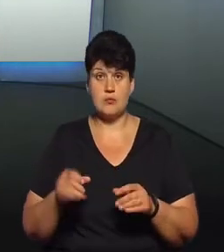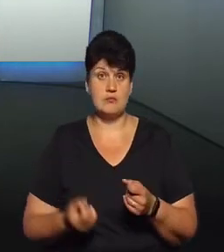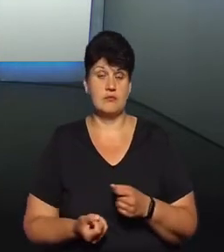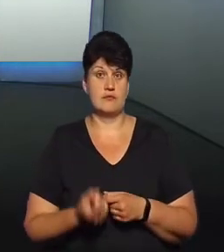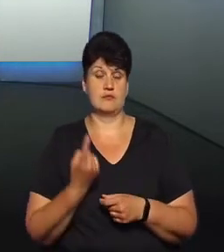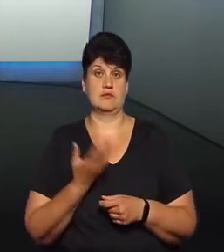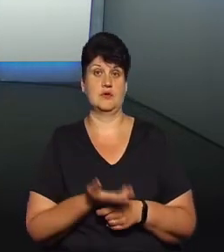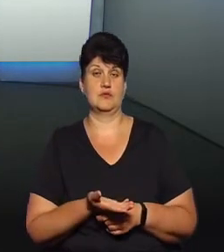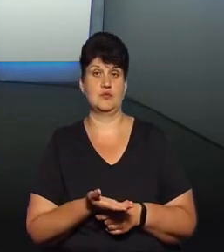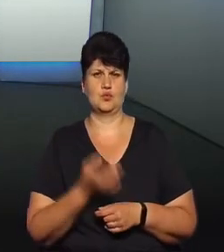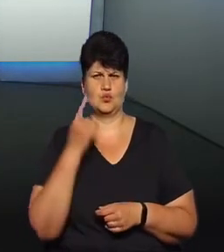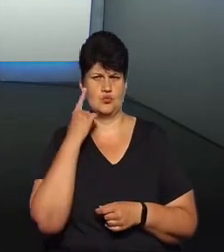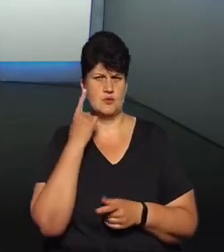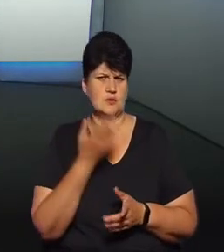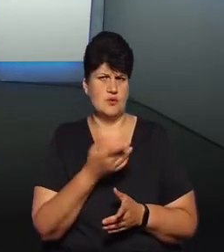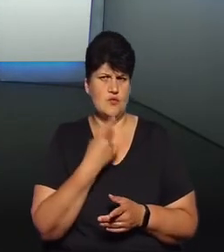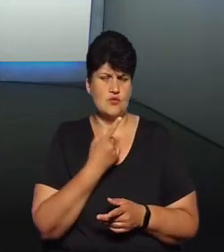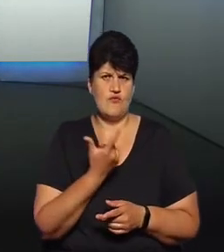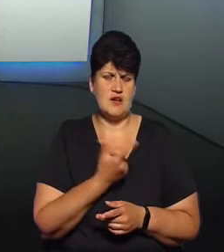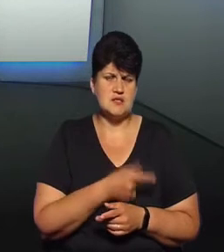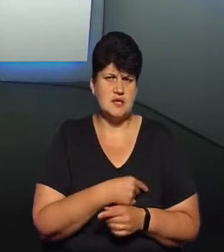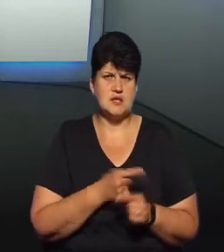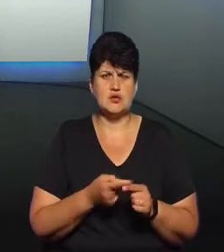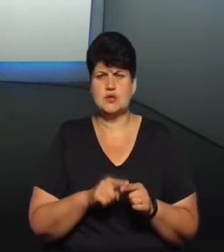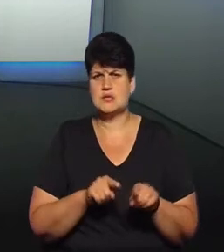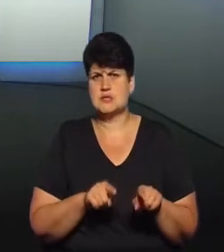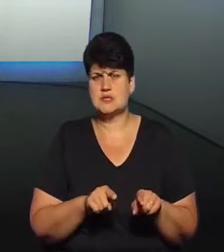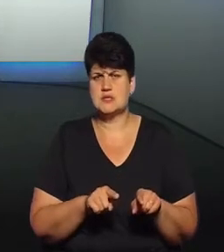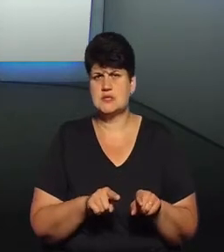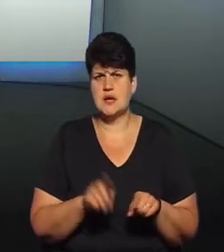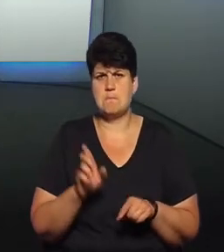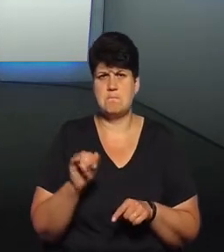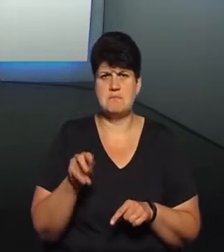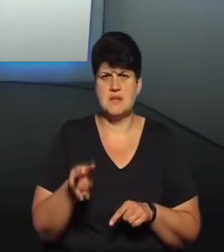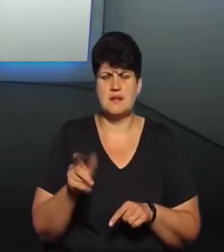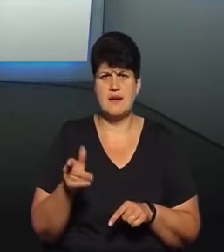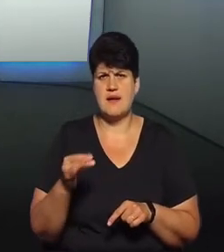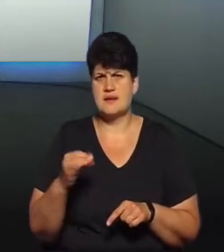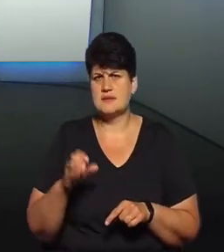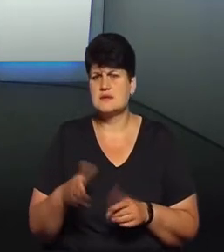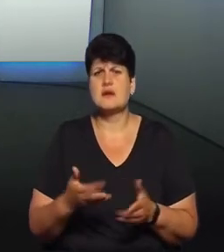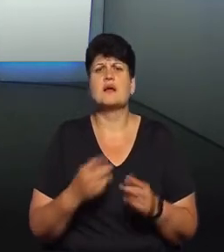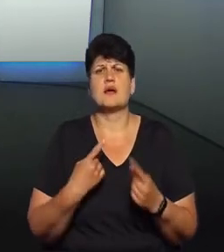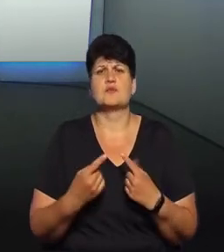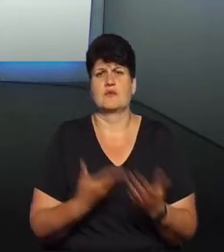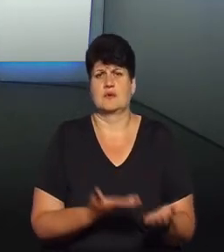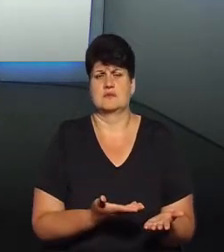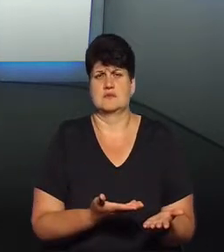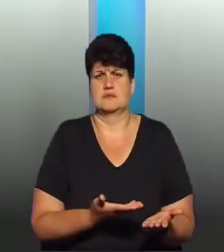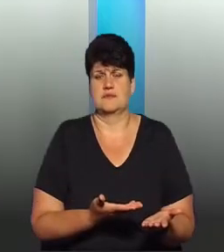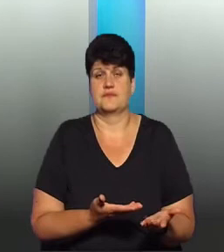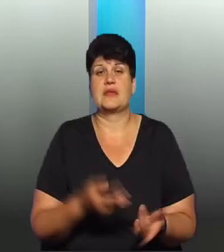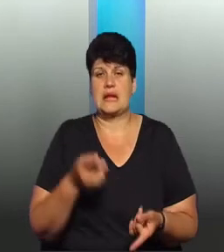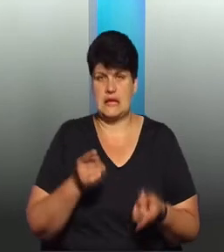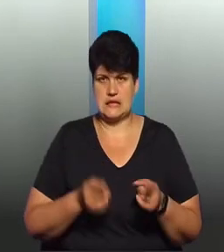просуваєш, там вакцина, це щось там Білл Гейтс і 5G. Як з такими людьми спілкуватися? Дійсно, ми не